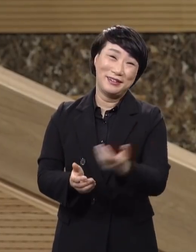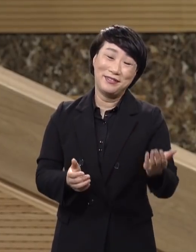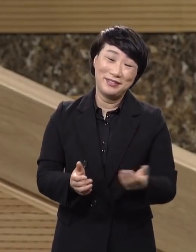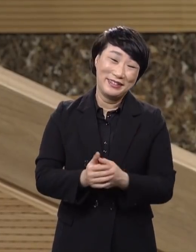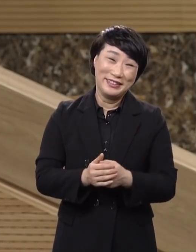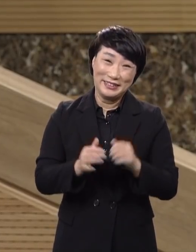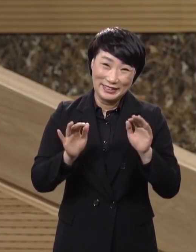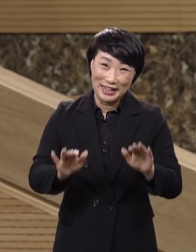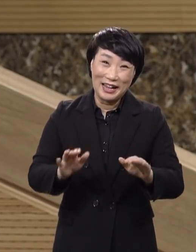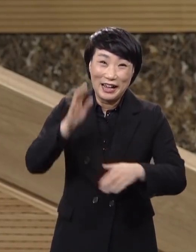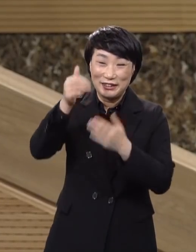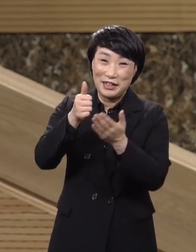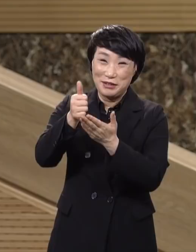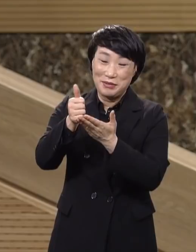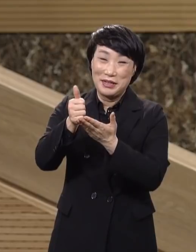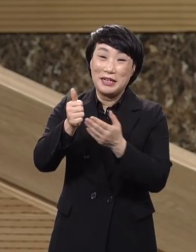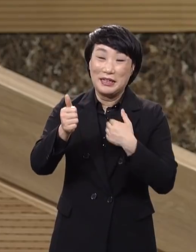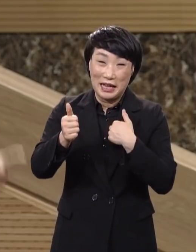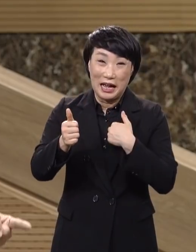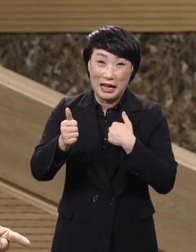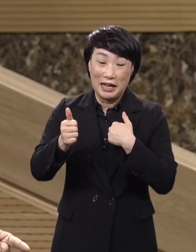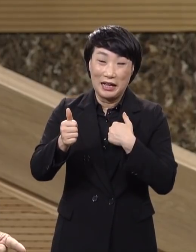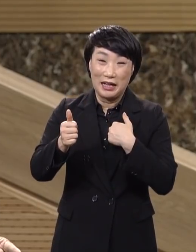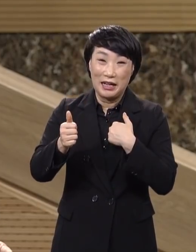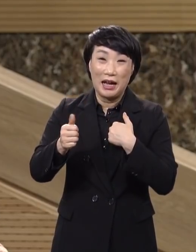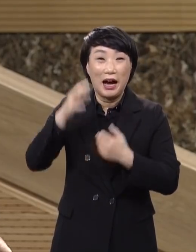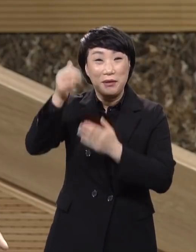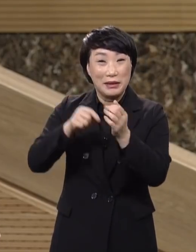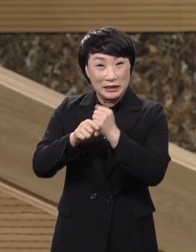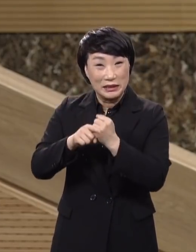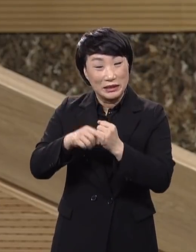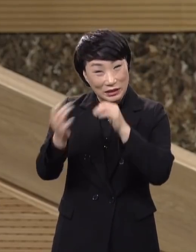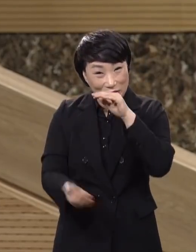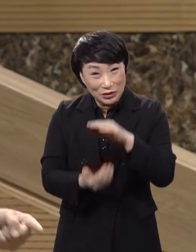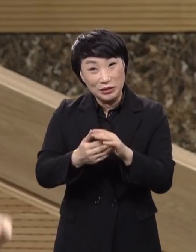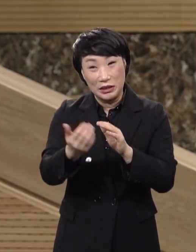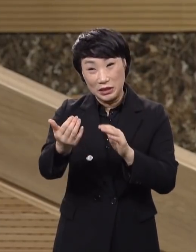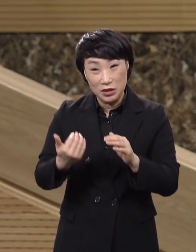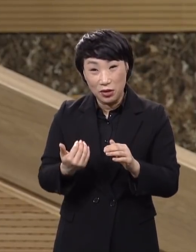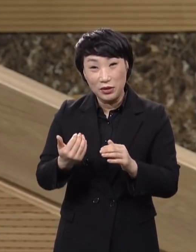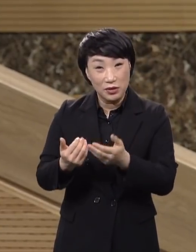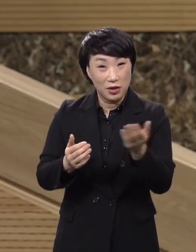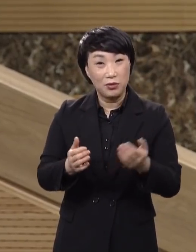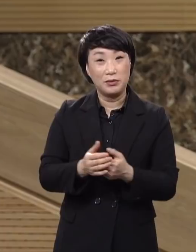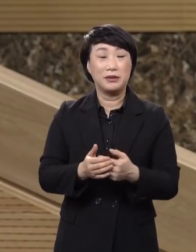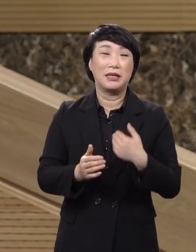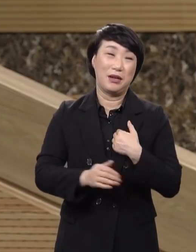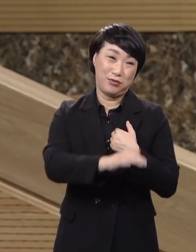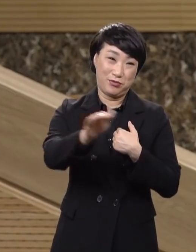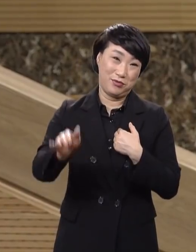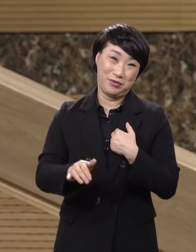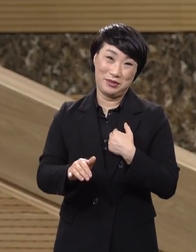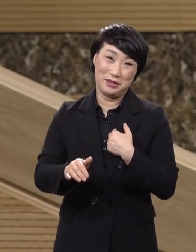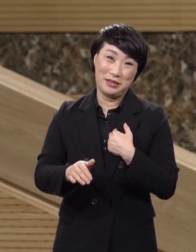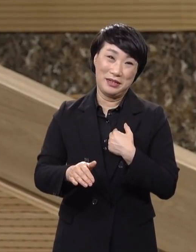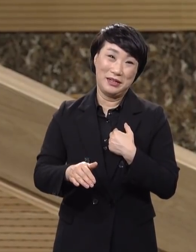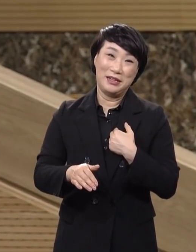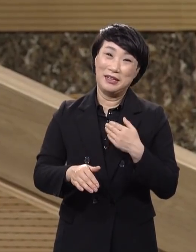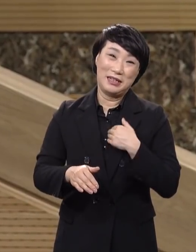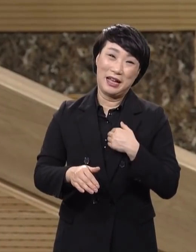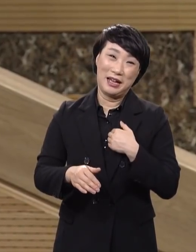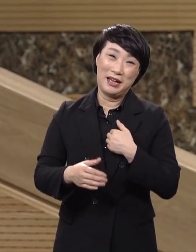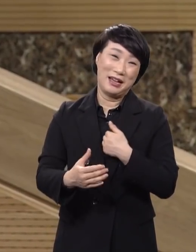여러분들이요, 하나님이 나를 통해서 자기 뜻을 이루기 전까지는 절대